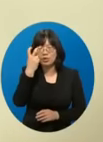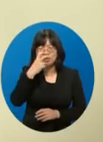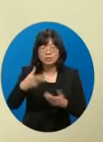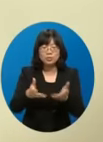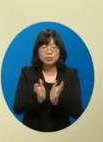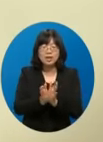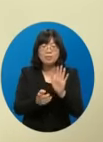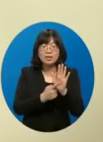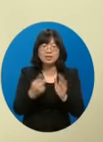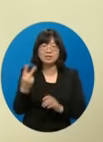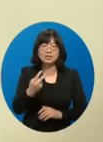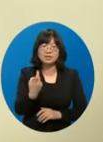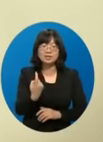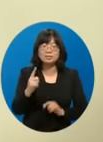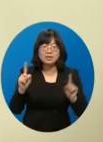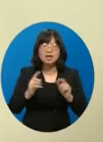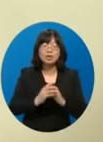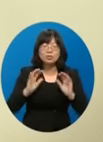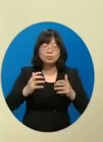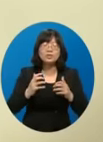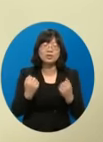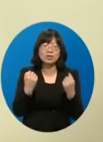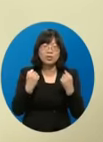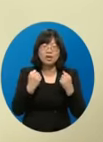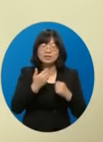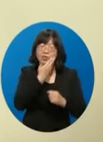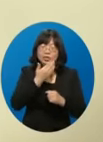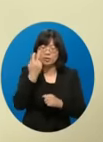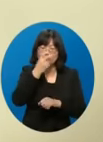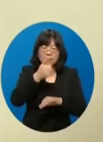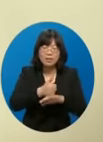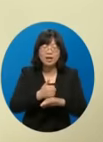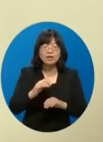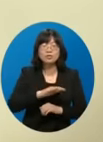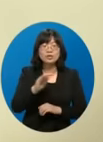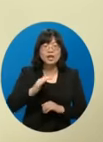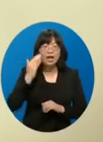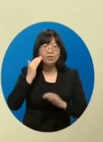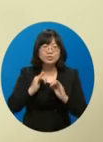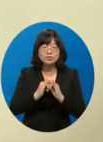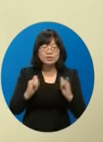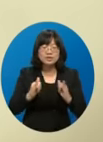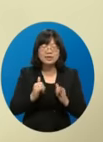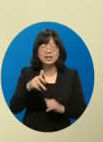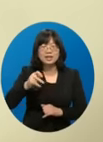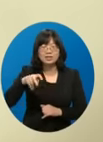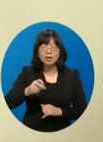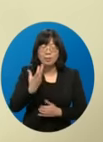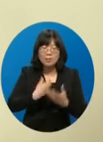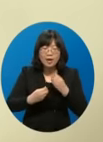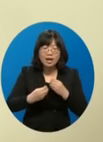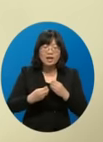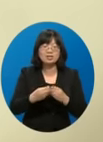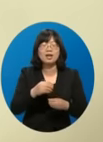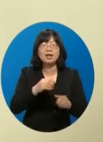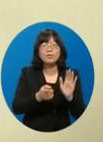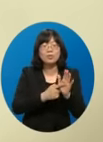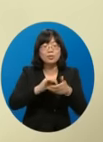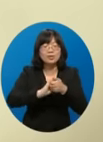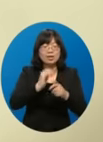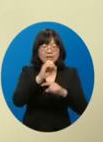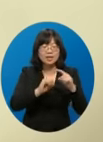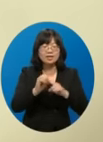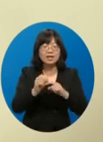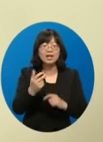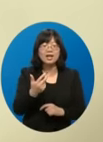발표한 2011 국민 건강 영향 조사 결과에 따르면 우리 국민의 칼슘 섭취량은 권장량의 72%